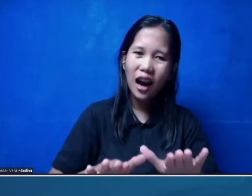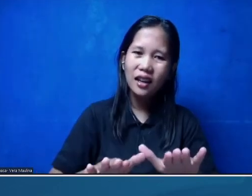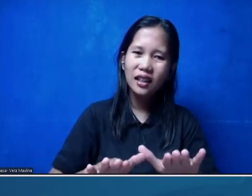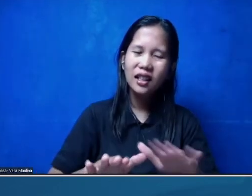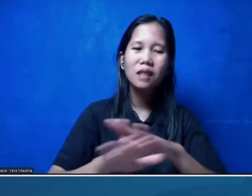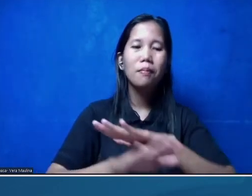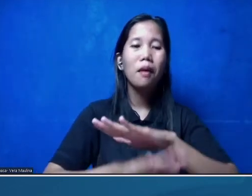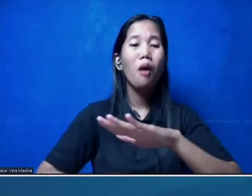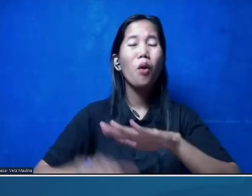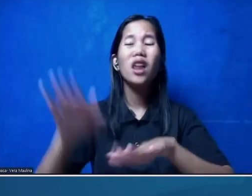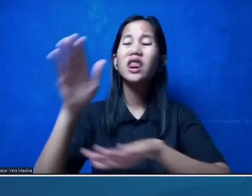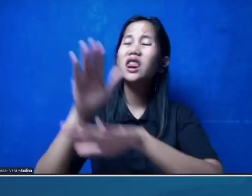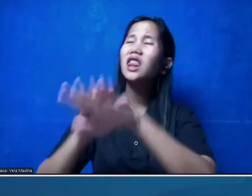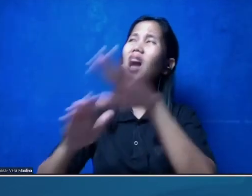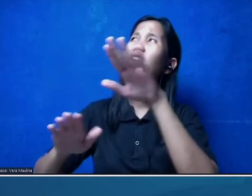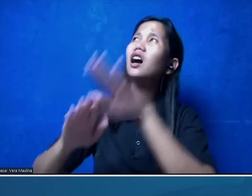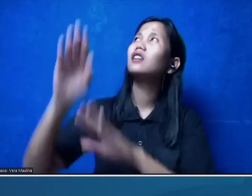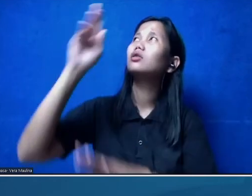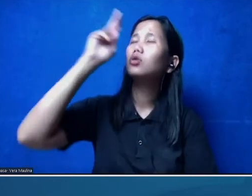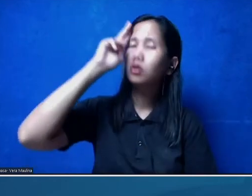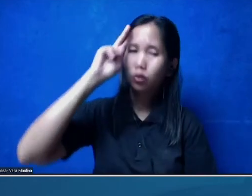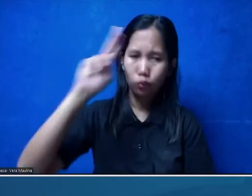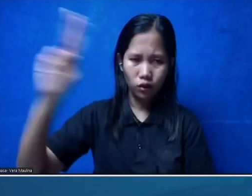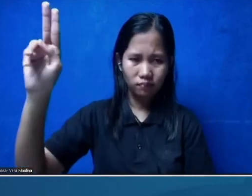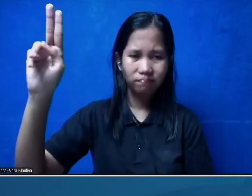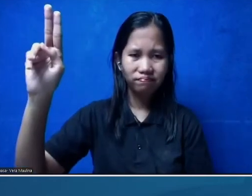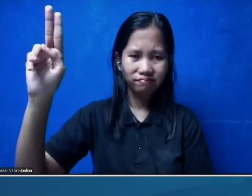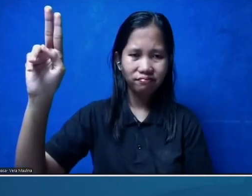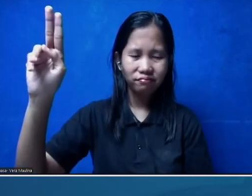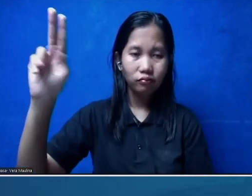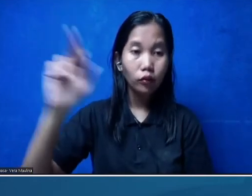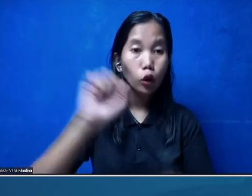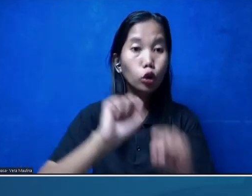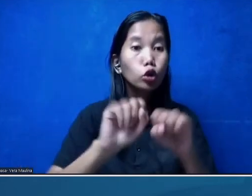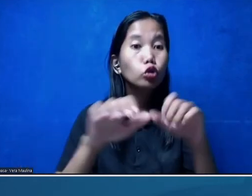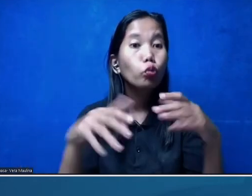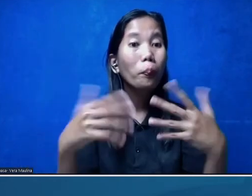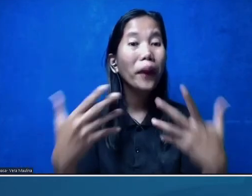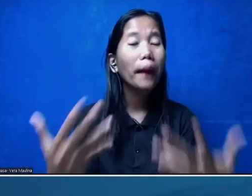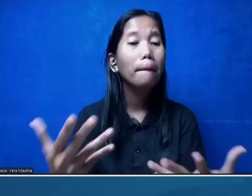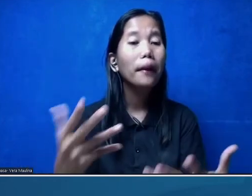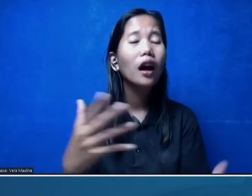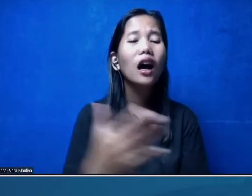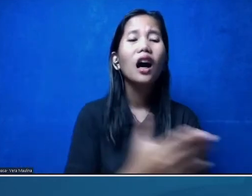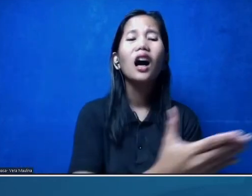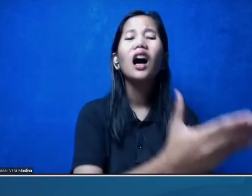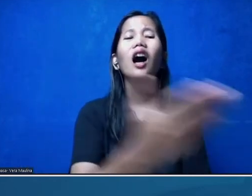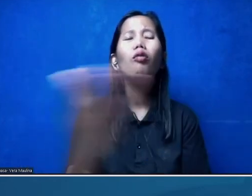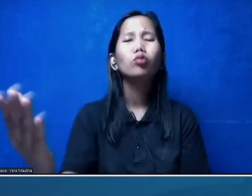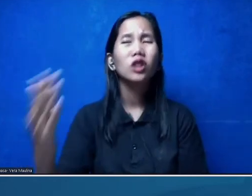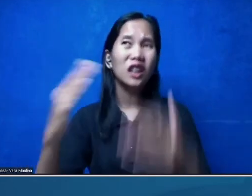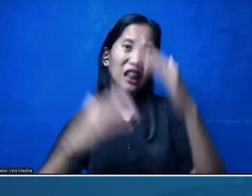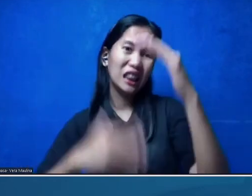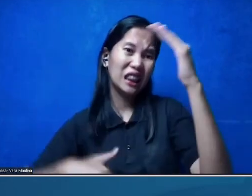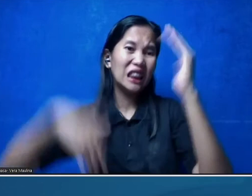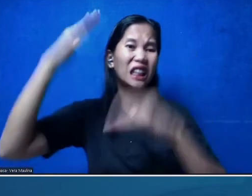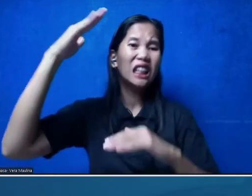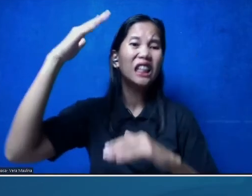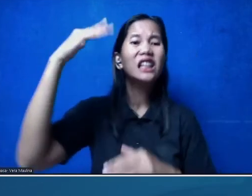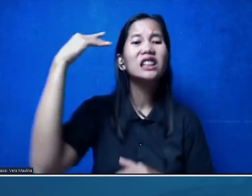pada waktunya Serahkanlah segala kekuatiranmu kepada-nya sebab Ia yang memelihara